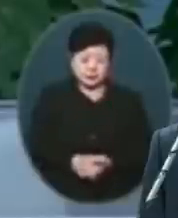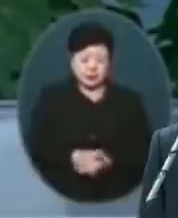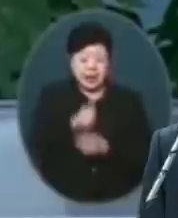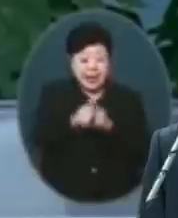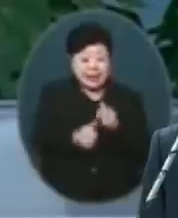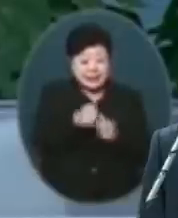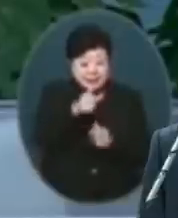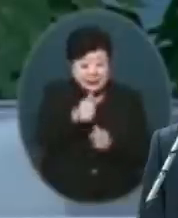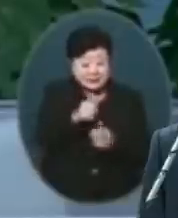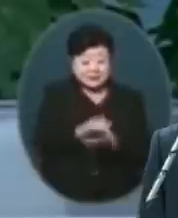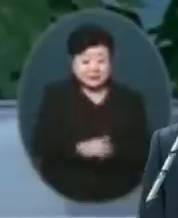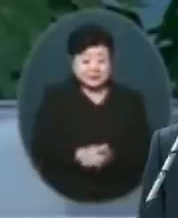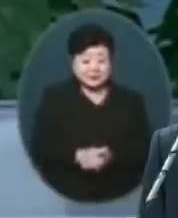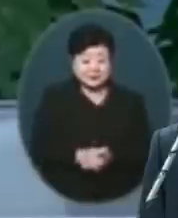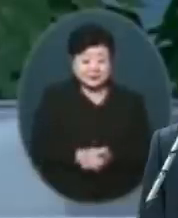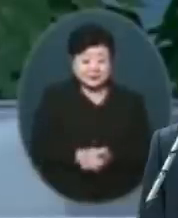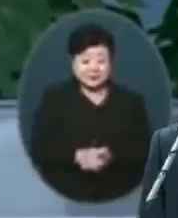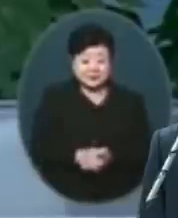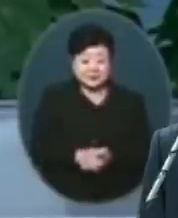하나님이